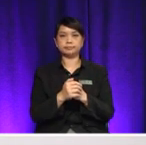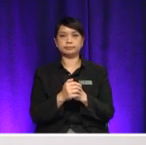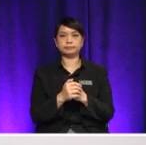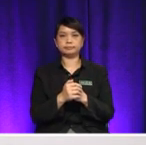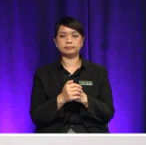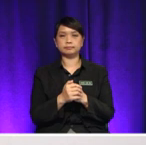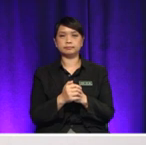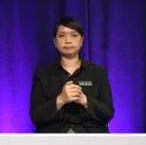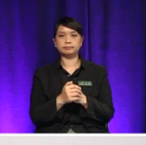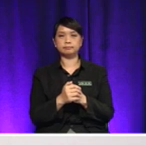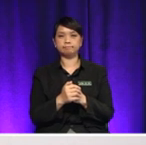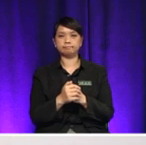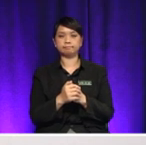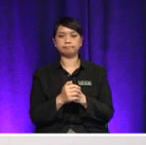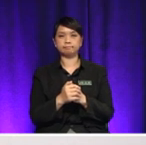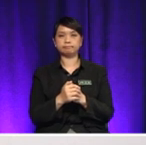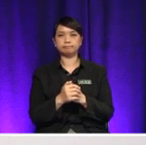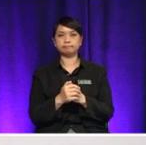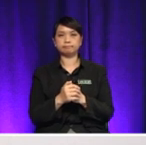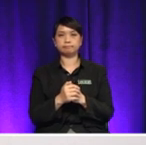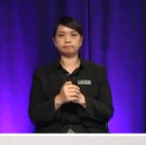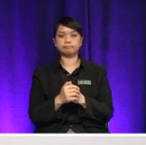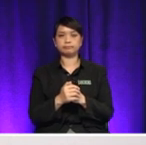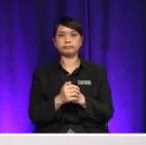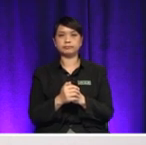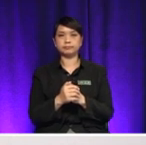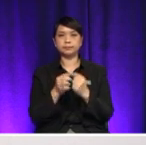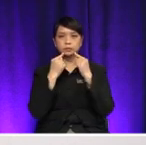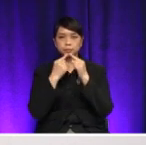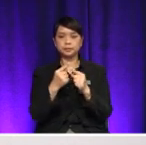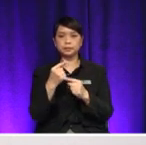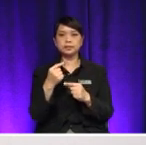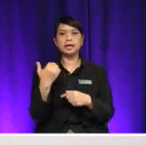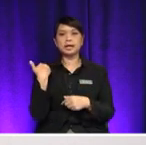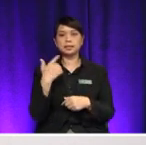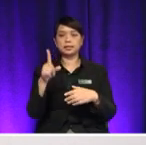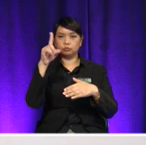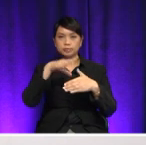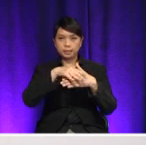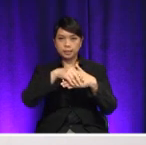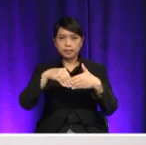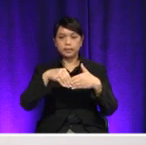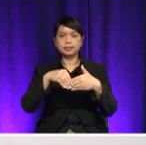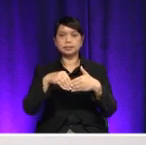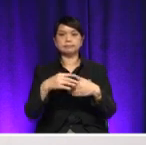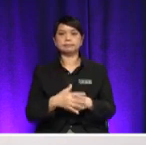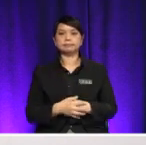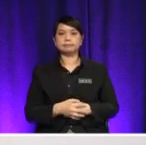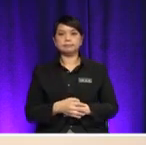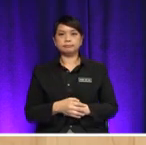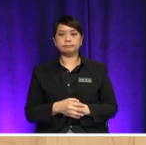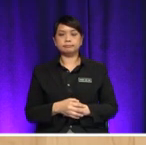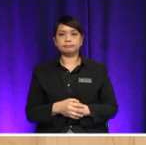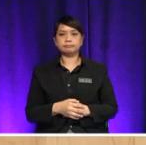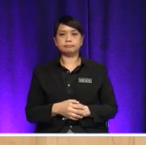kita cari x oke jawabannya adalah satu ringgit juga betul satu ringgit